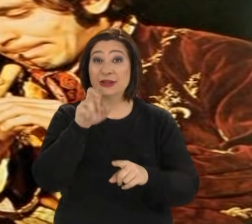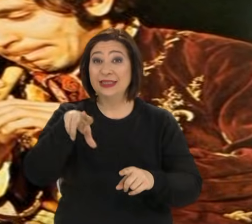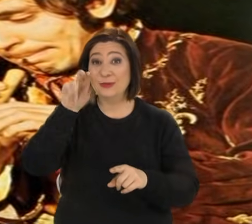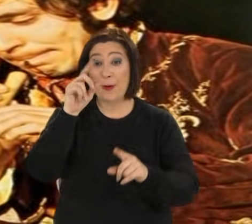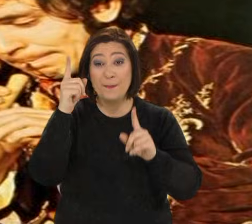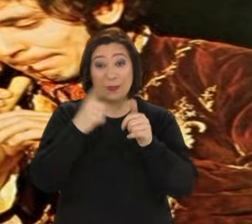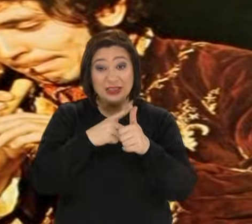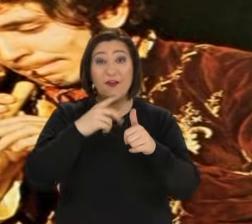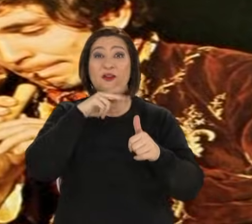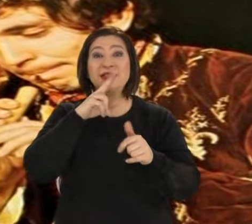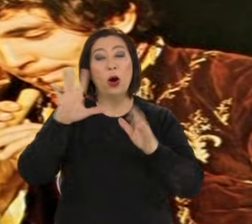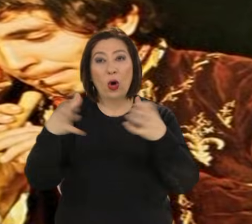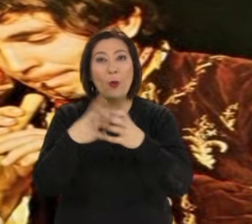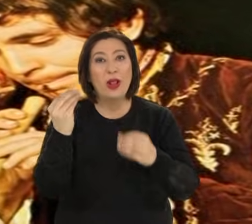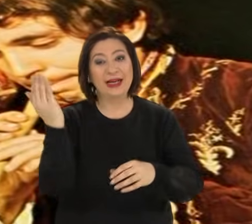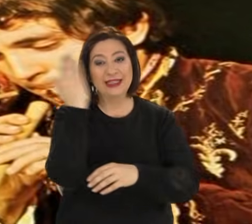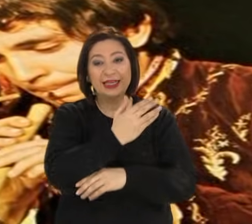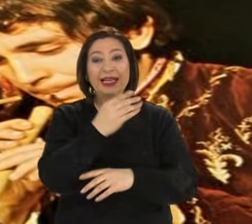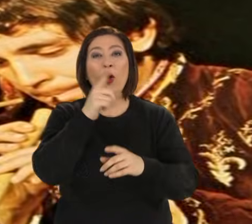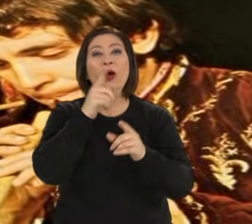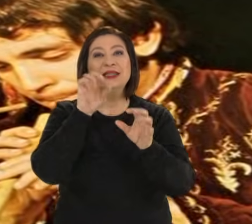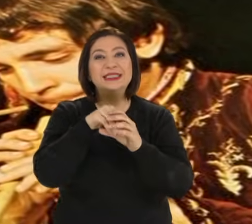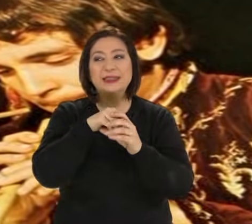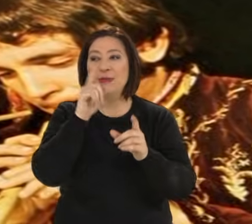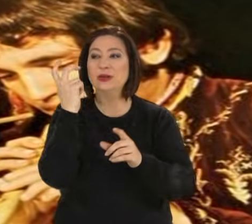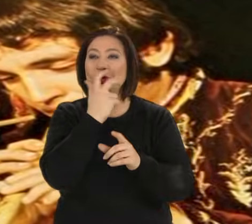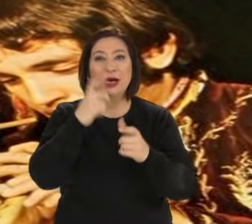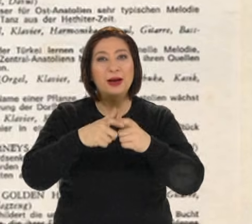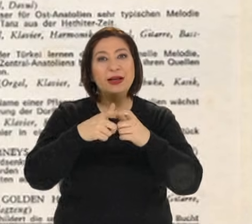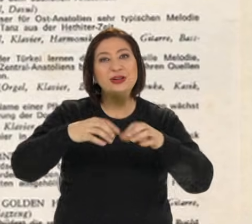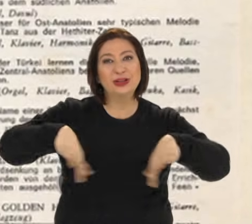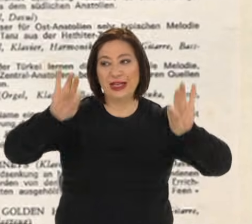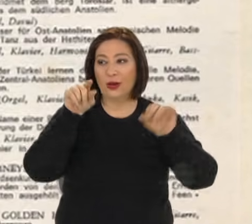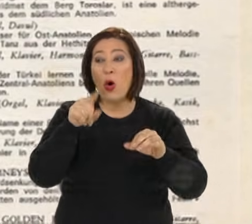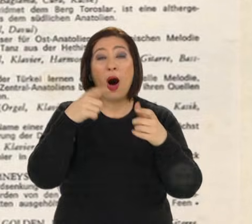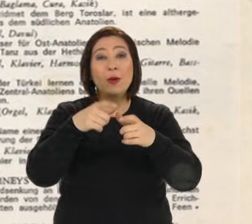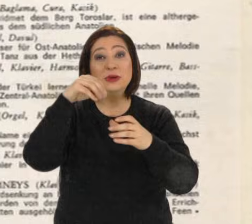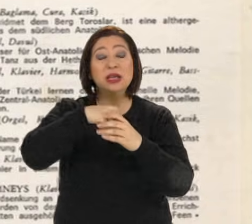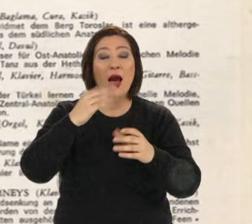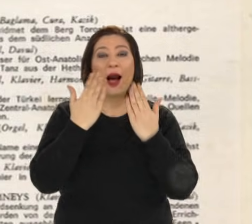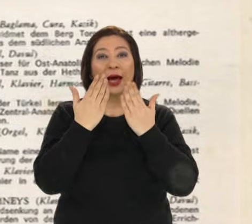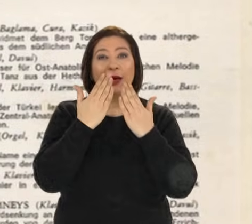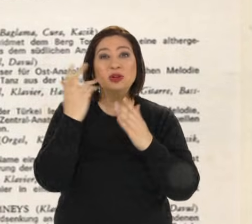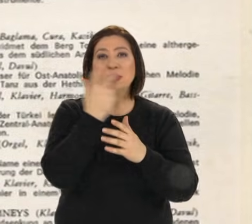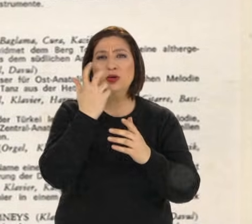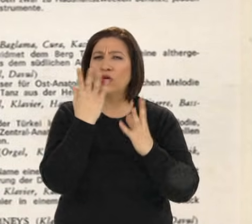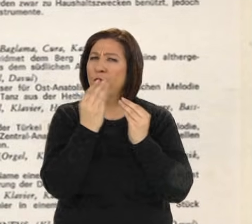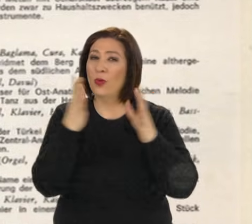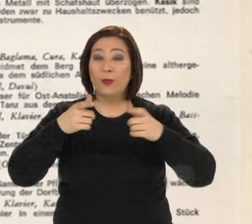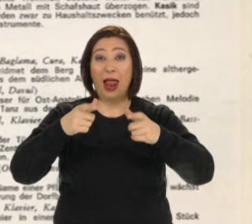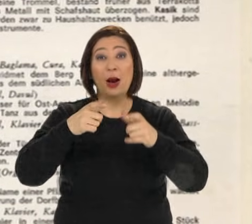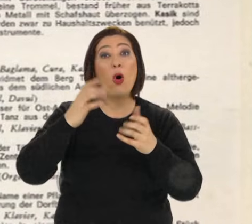başında grup olarak Fransa'ya gitmiştiniz. Dansa Ritim de la Türkiye albümünü çıkarmıştınız. O albümle Akademi Şarkıro'dan büyük plak